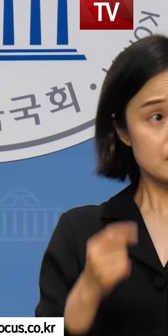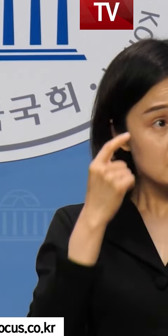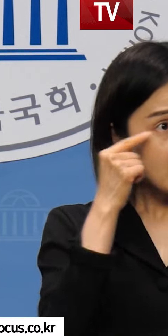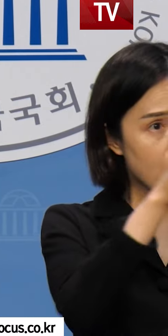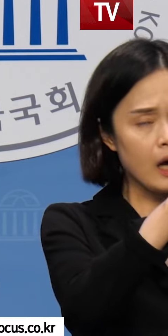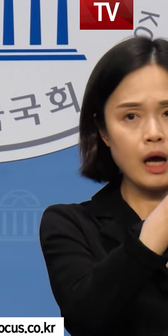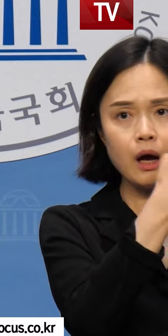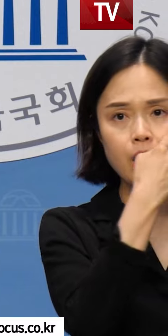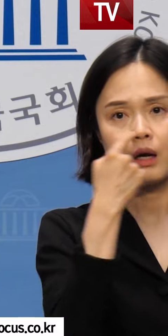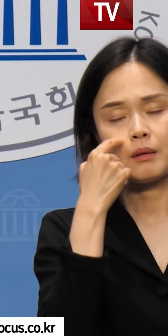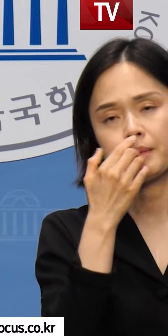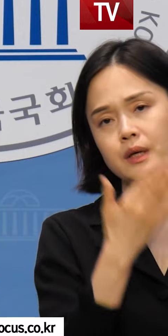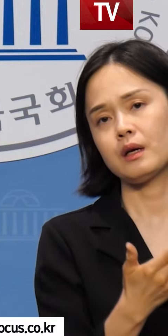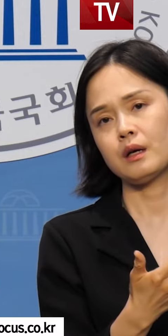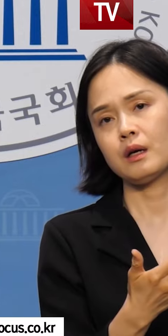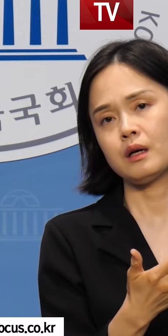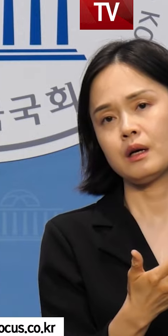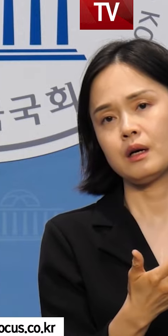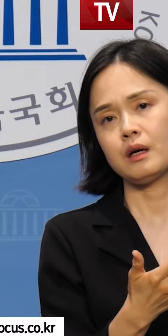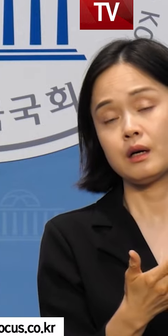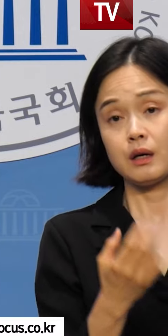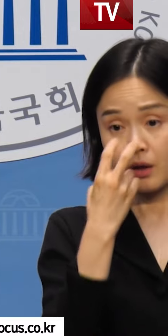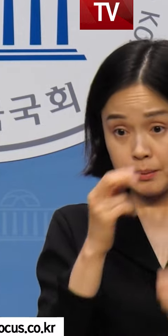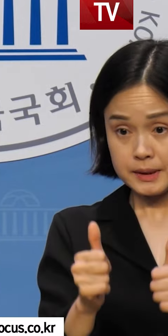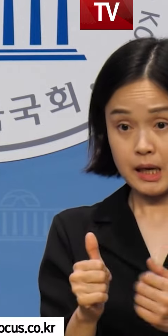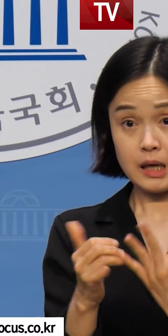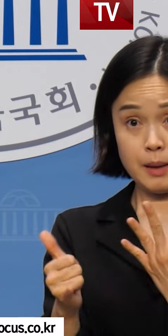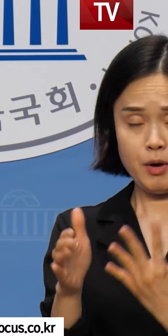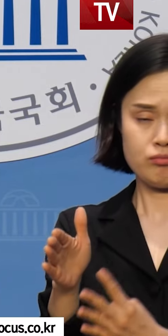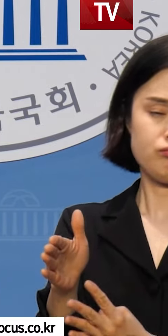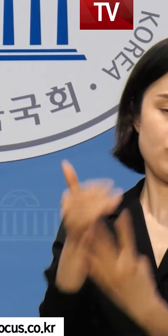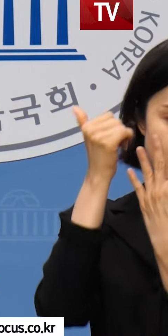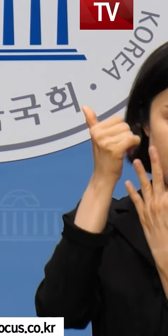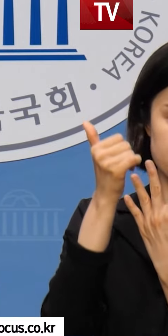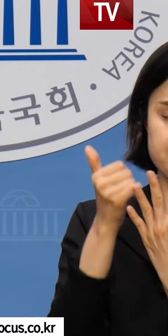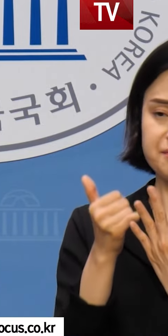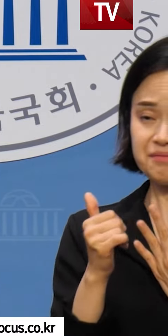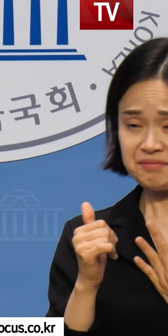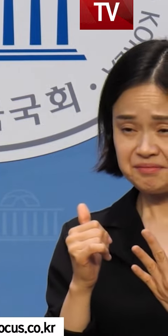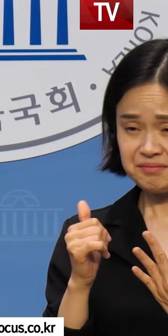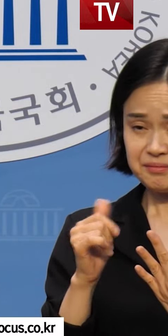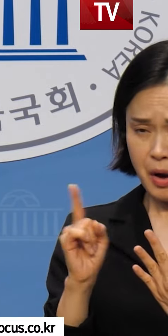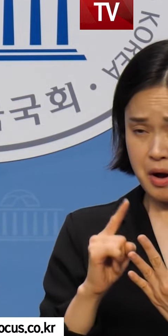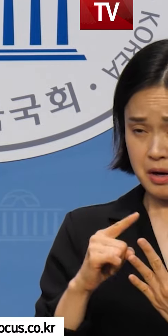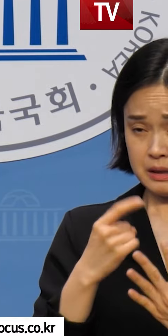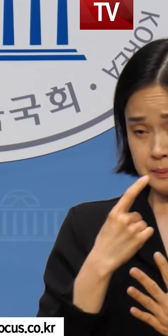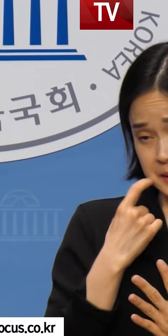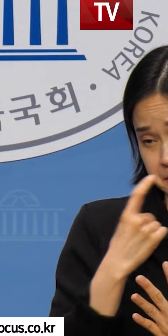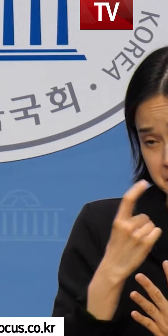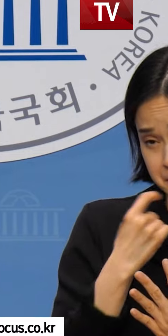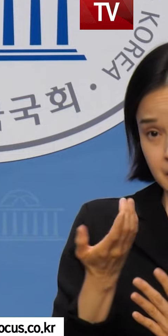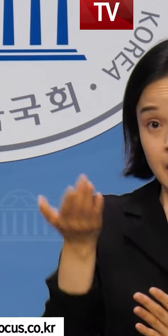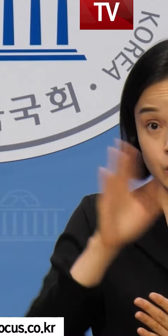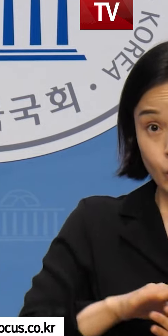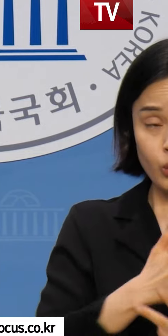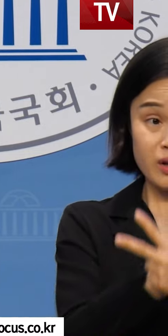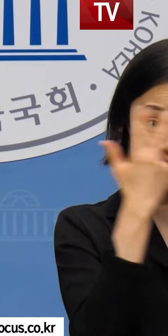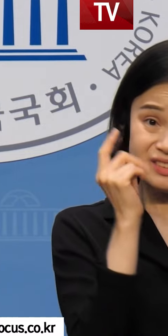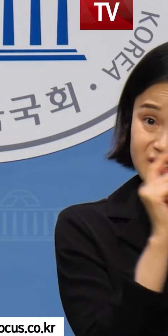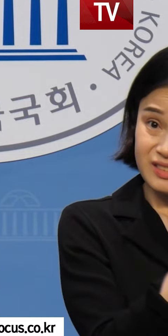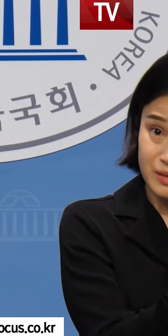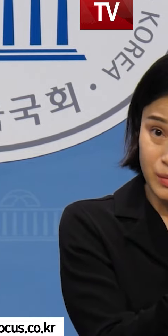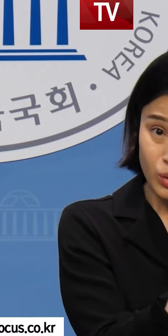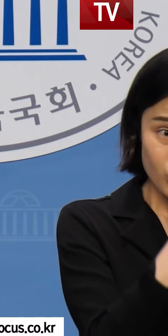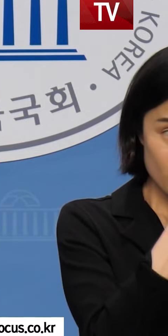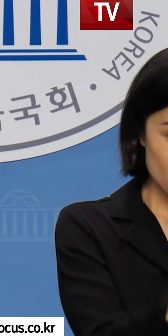읽힙니다. 그렇지만 4명의 검사를 불러 조롱하고 겁박해도 이재명 대표의 위법을